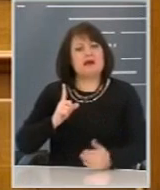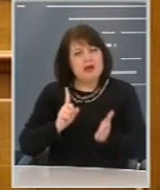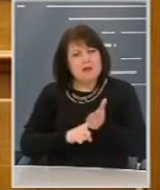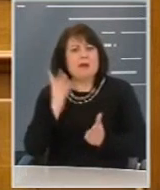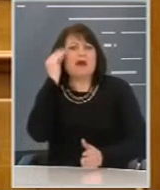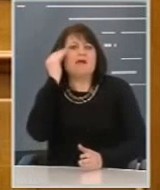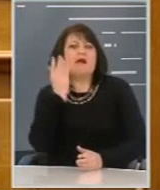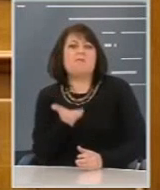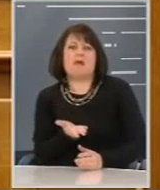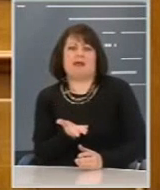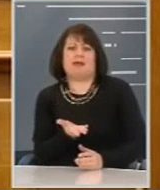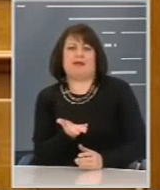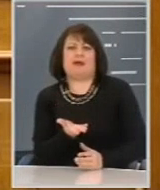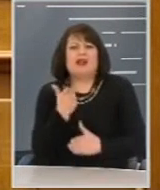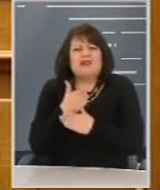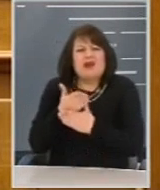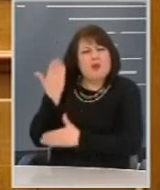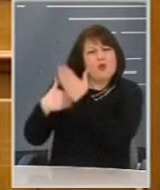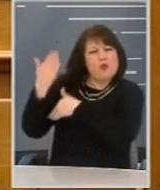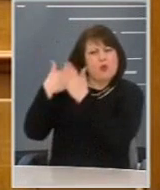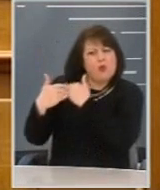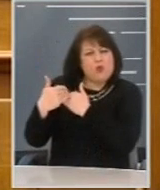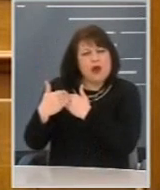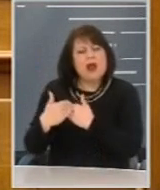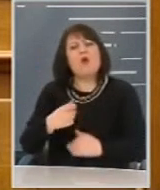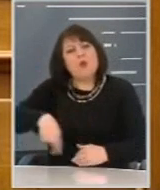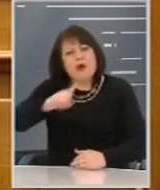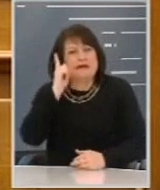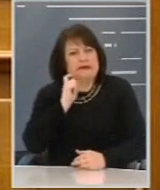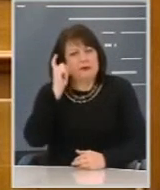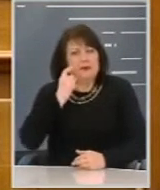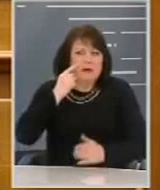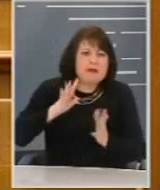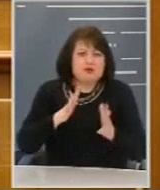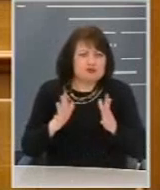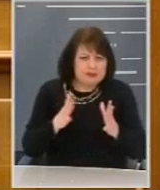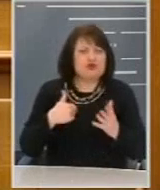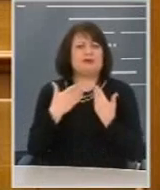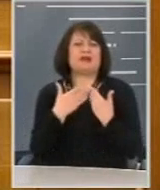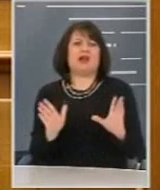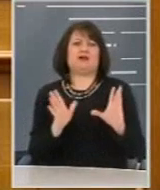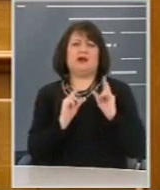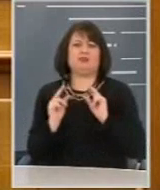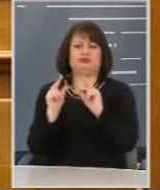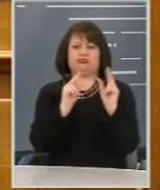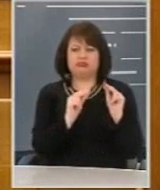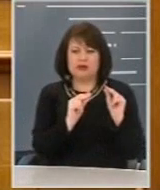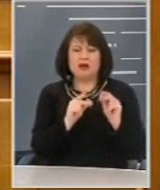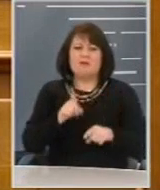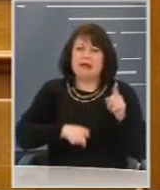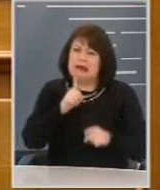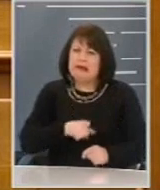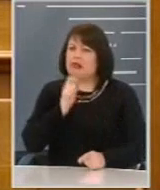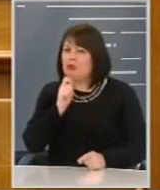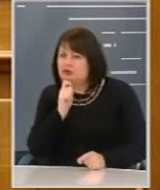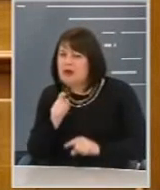να ενημερωθεί για όλα αυτά που του κρύβαν τόσα χρόνια, που υποψιαζόντουσαν όμως όλοι. Και αποφύγαμε έτσι πολλά φίλτρα και παπαγαλάκια που